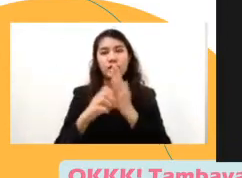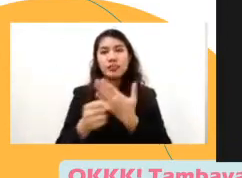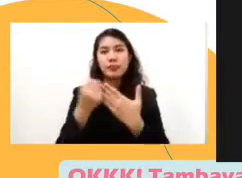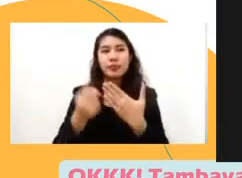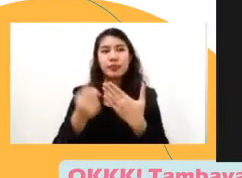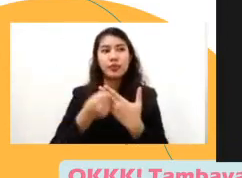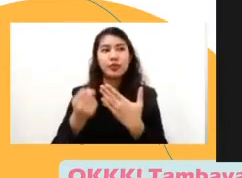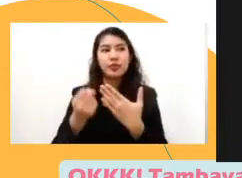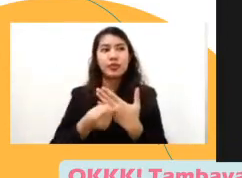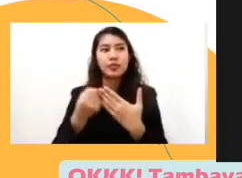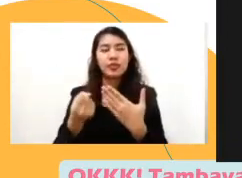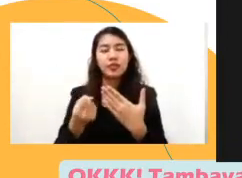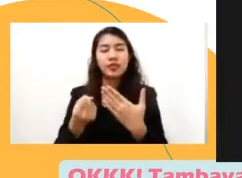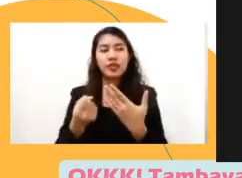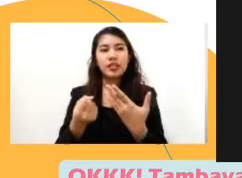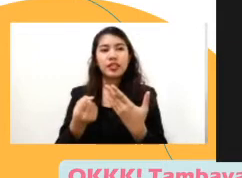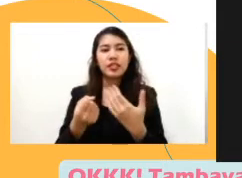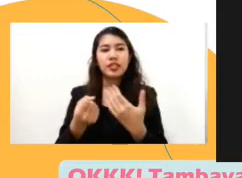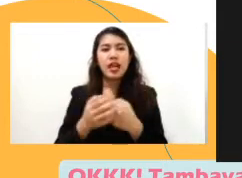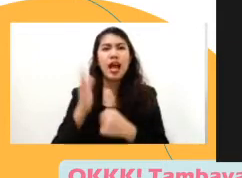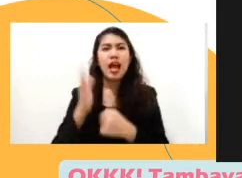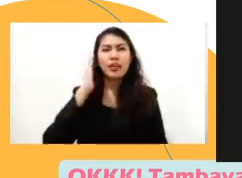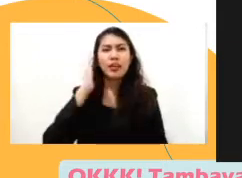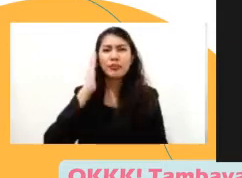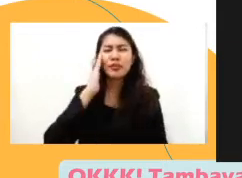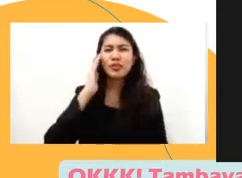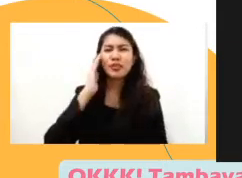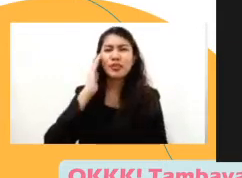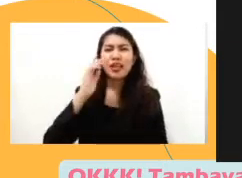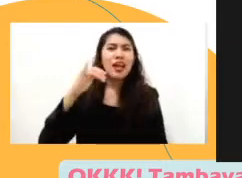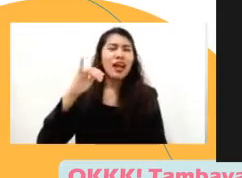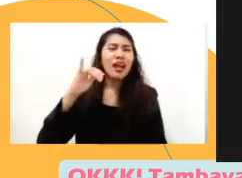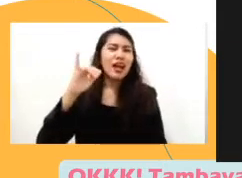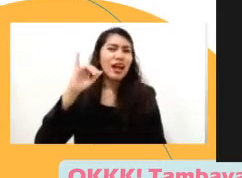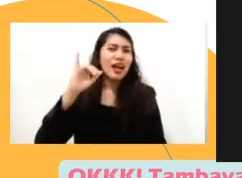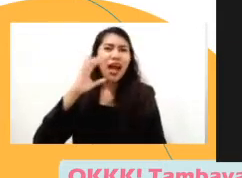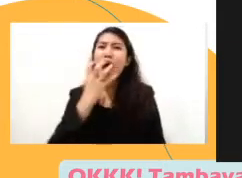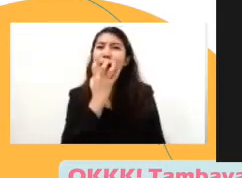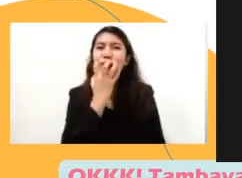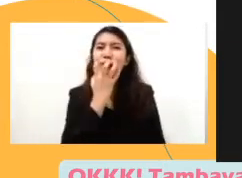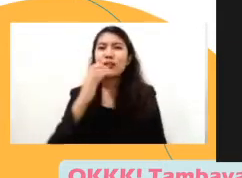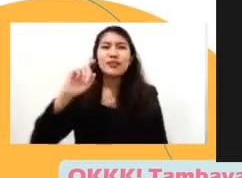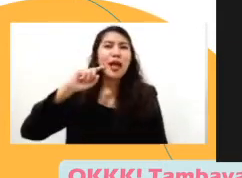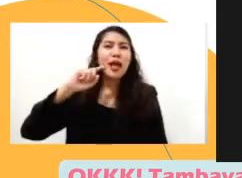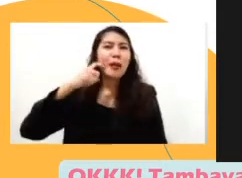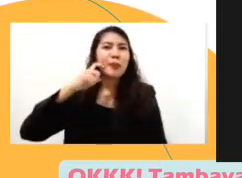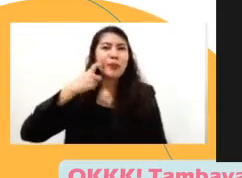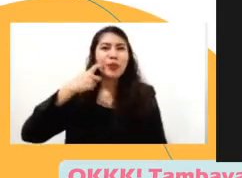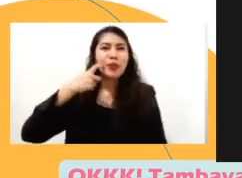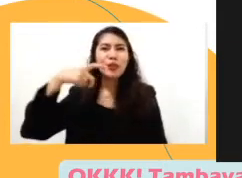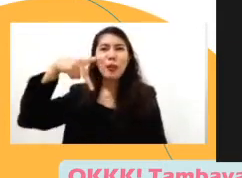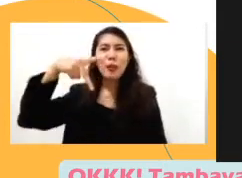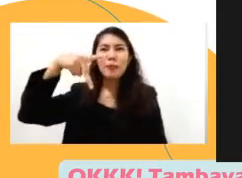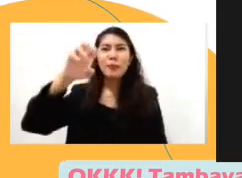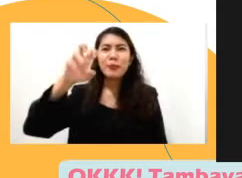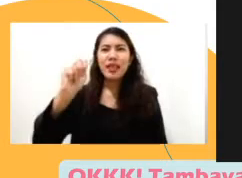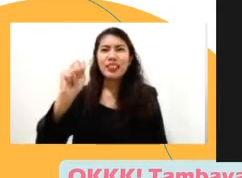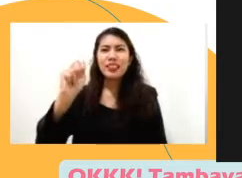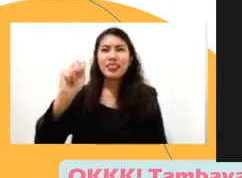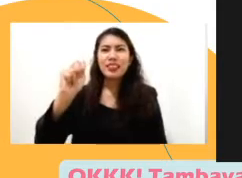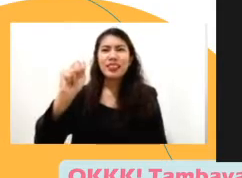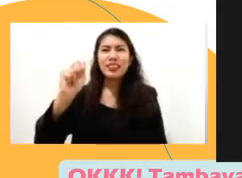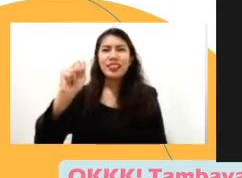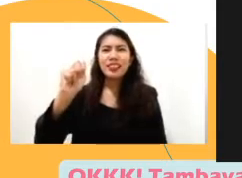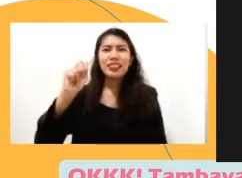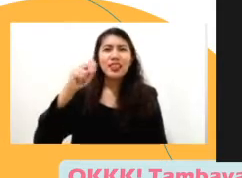ng Apple Pen? Pangit na reference ko, pasensya. 'Di ba? Pineapple Pen. Technically,